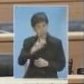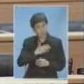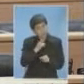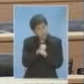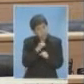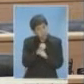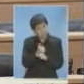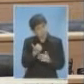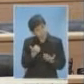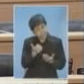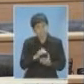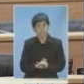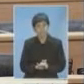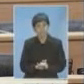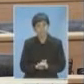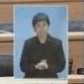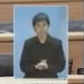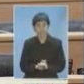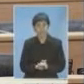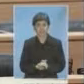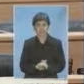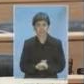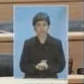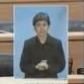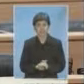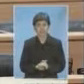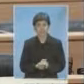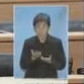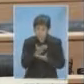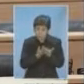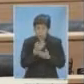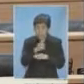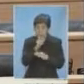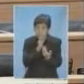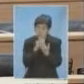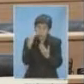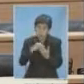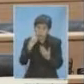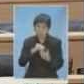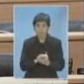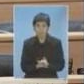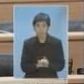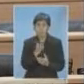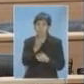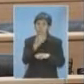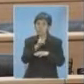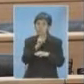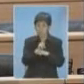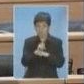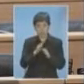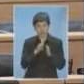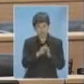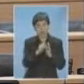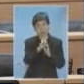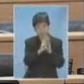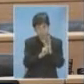ราได้ทำหน้าที่สมศักดิ์ศรีหรือไม่เราปรึกษากับท่านประธานหลายครั้งครับว่าท่านประธานเป็นประมุขฝ่ายนิ